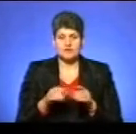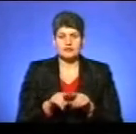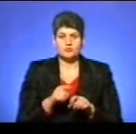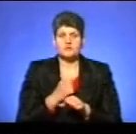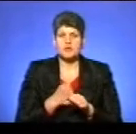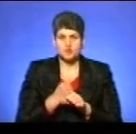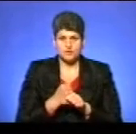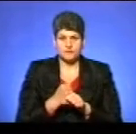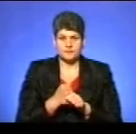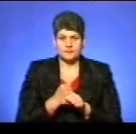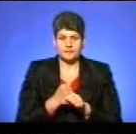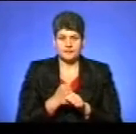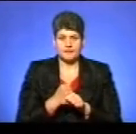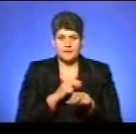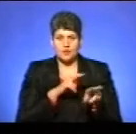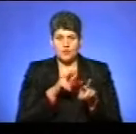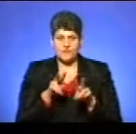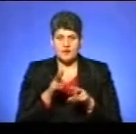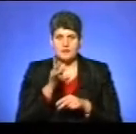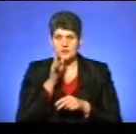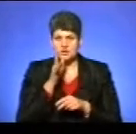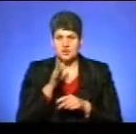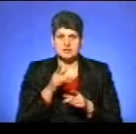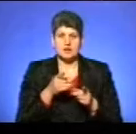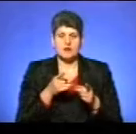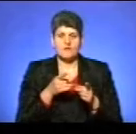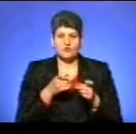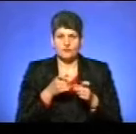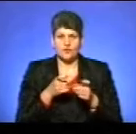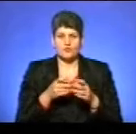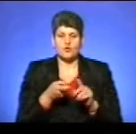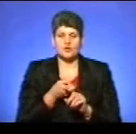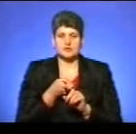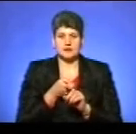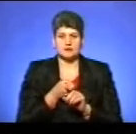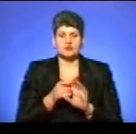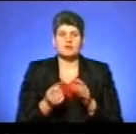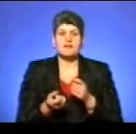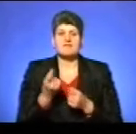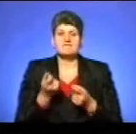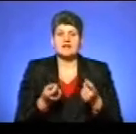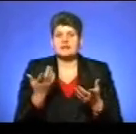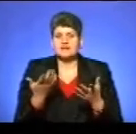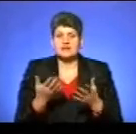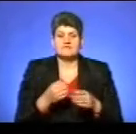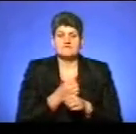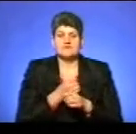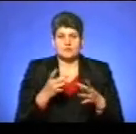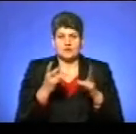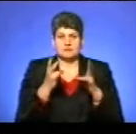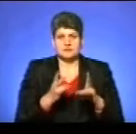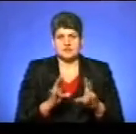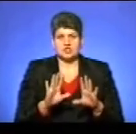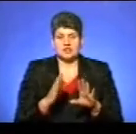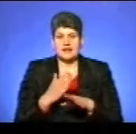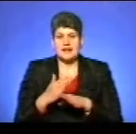відпрацьовуємо патрулювання під час вогневого контакту і також дії при виявленні таких вибухонебезпечних елементів,